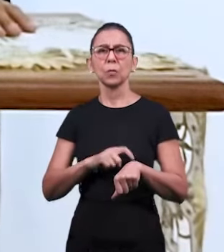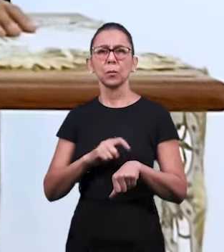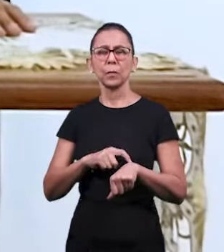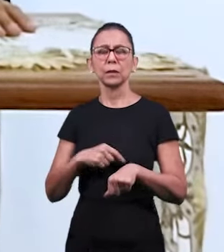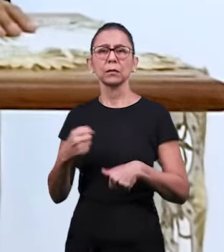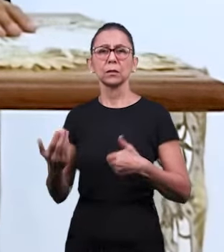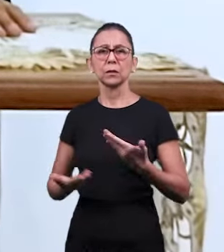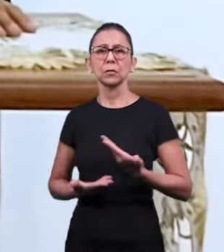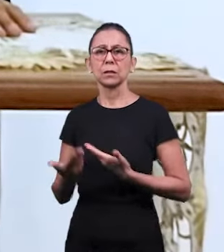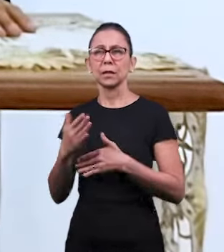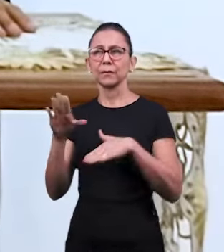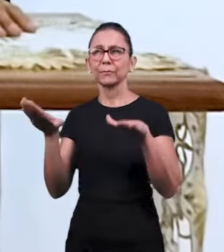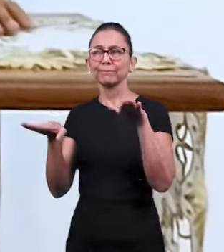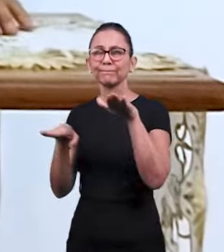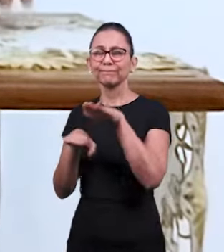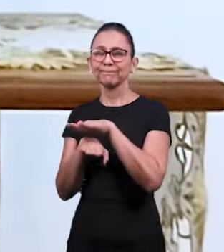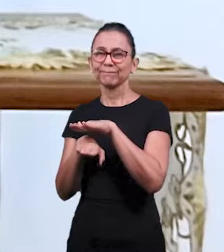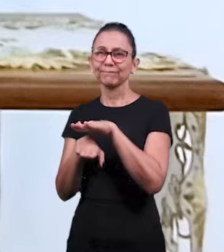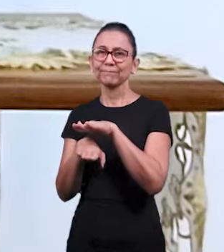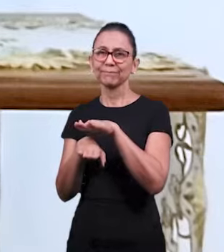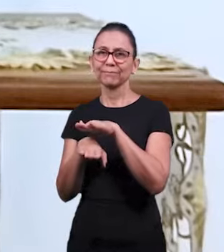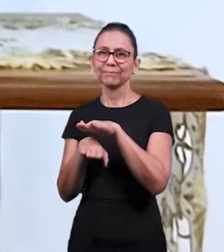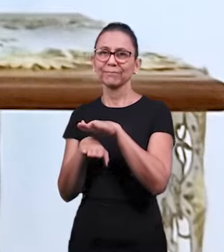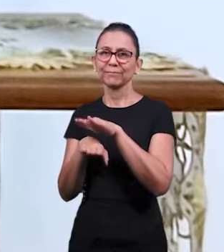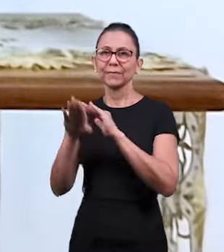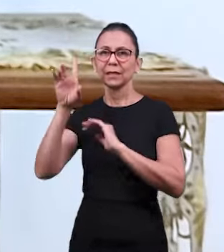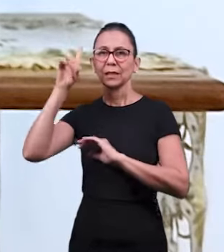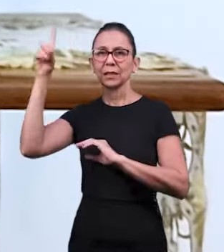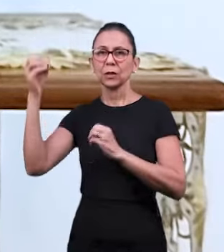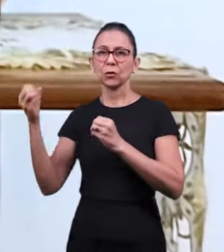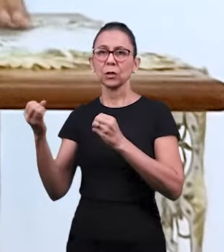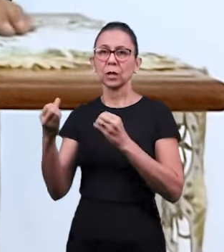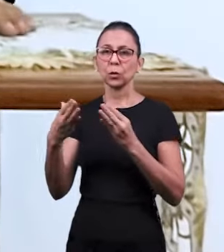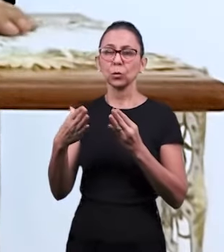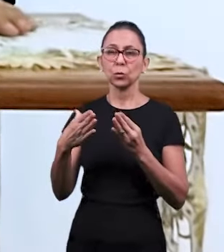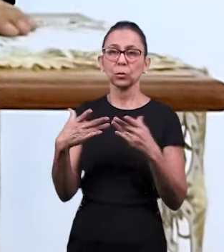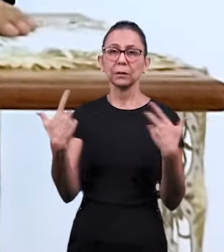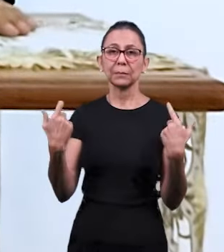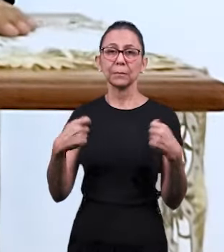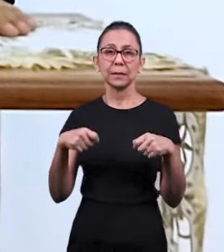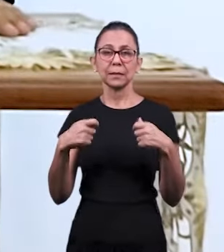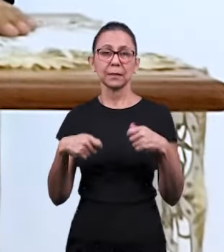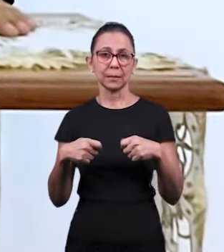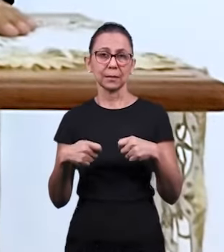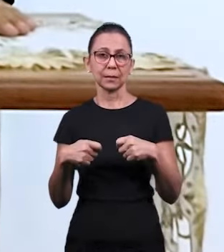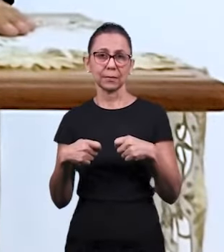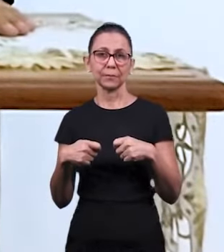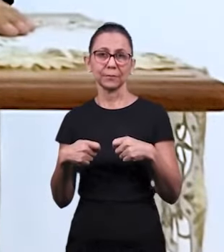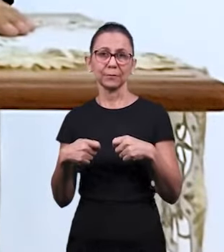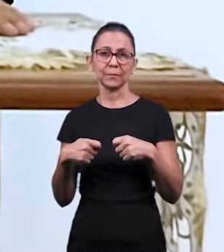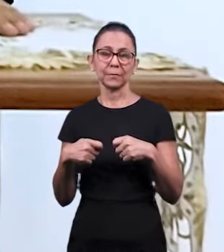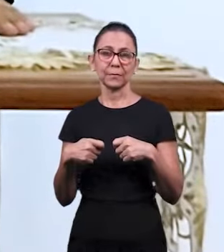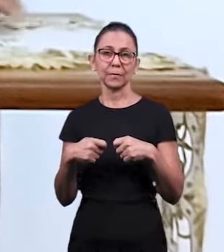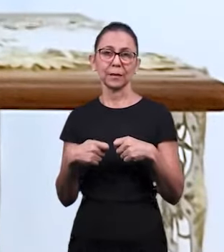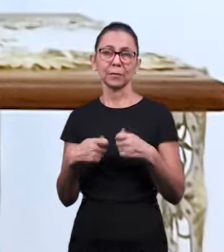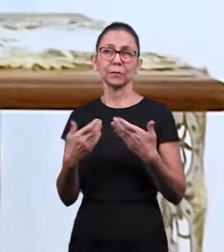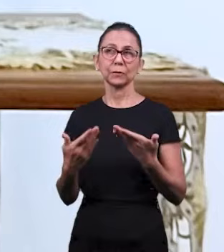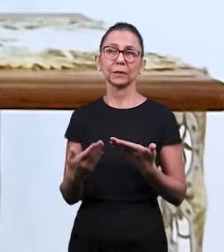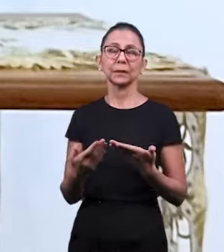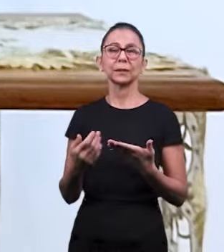необходимые ресурсы для этого хождения пред Богом. И точно так же, как Бог ответил Давиду, Бог отвечает и нам.